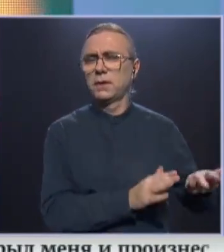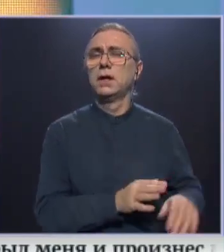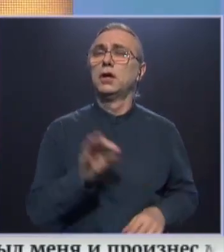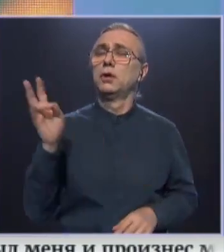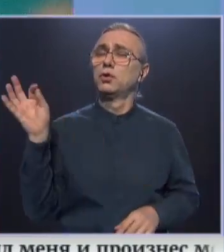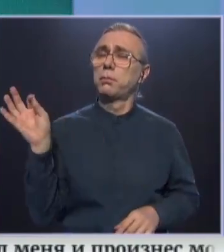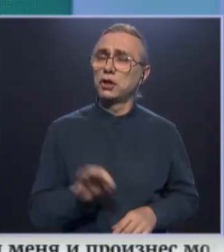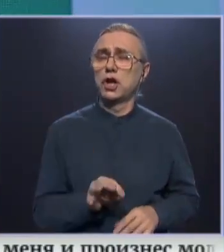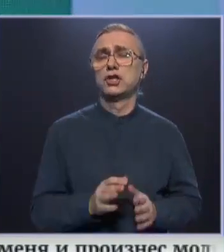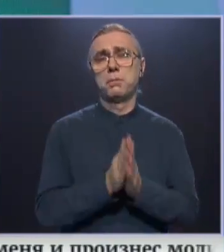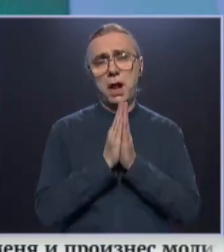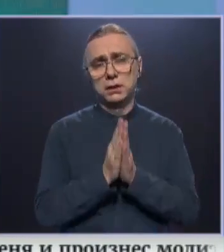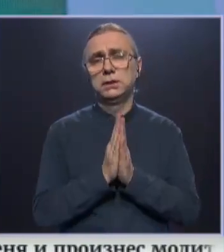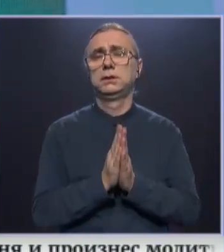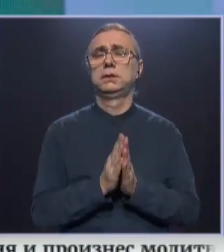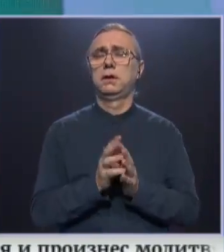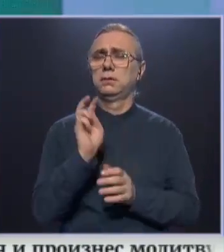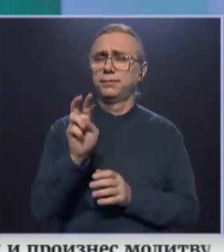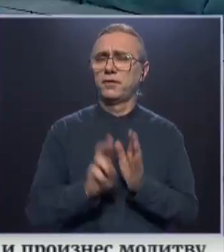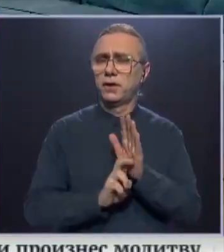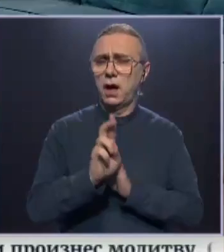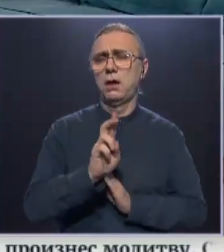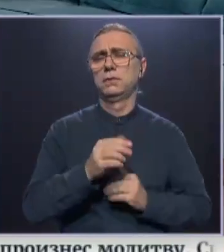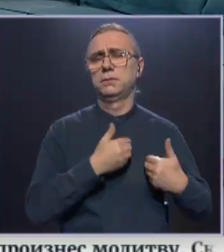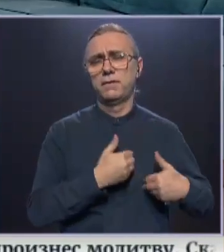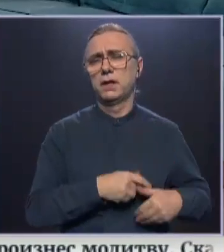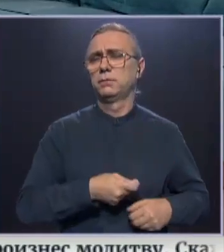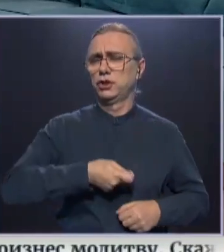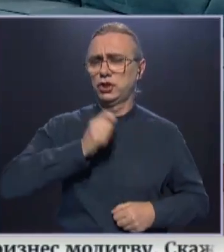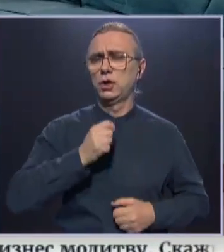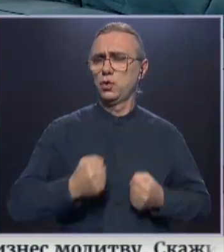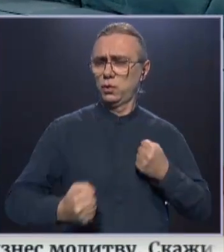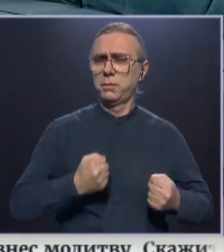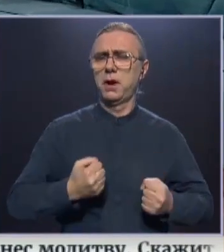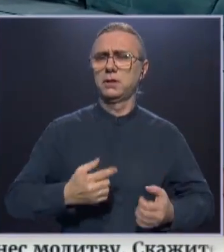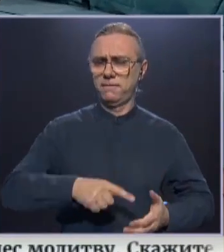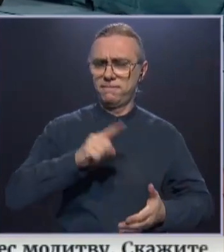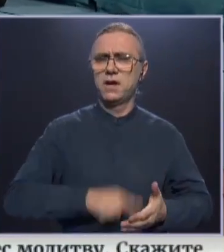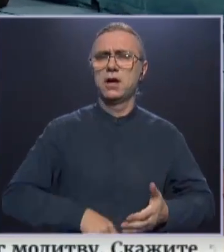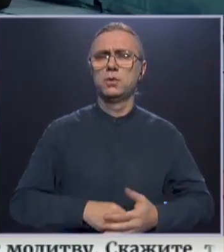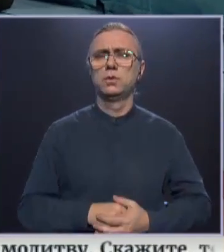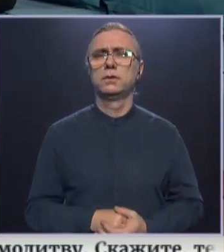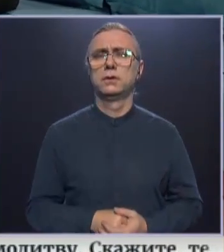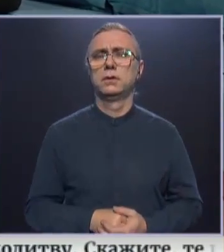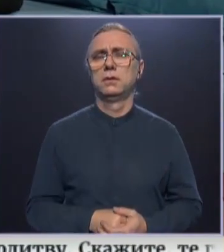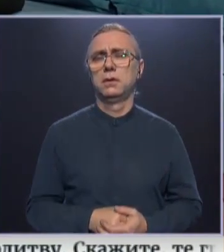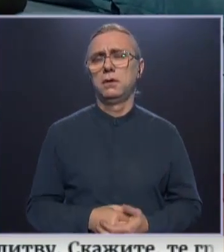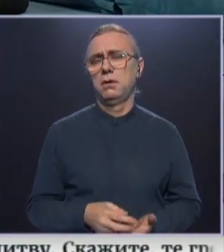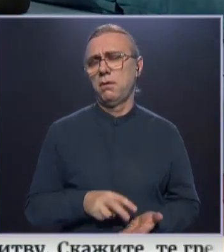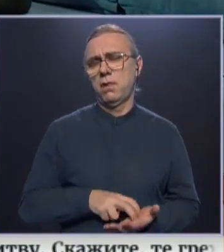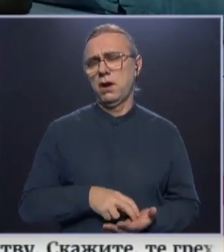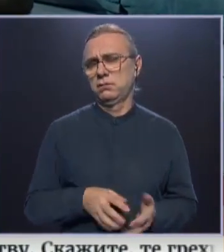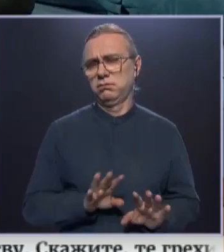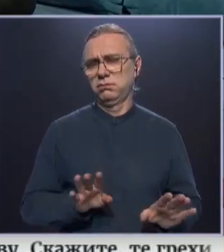почаще бывать в храме, исповедоваться, причащаться, укреплять свою веру, бояться.